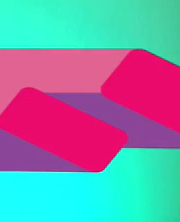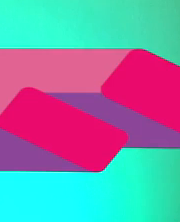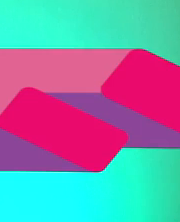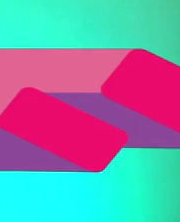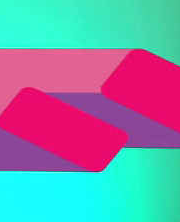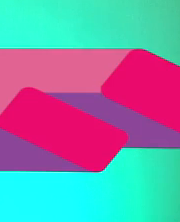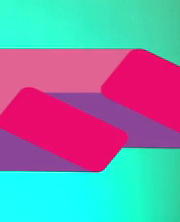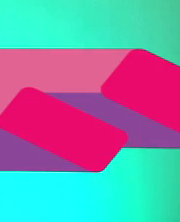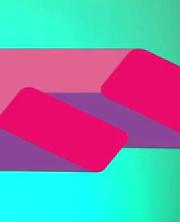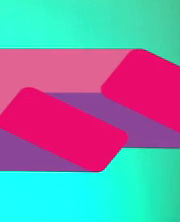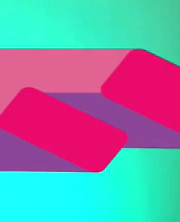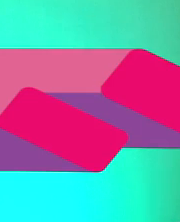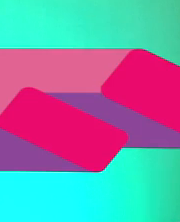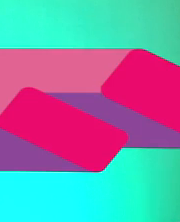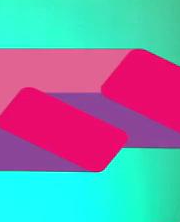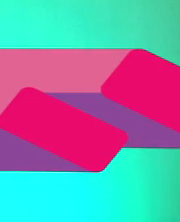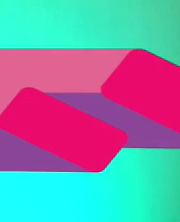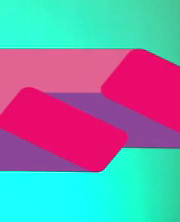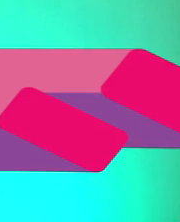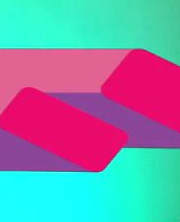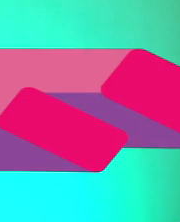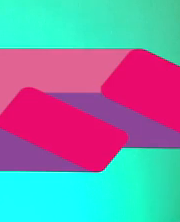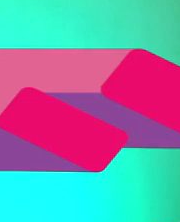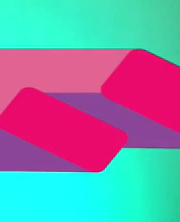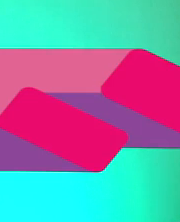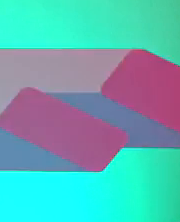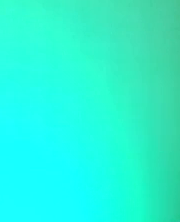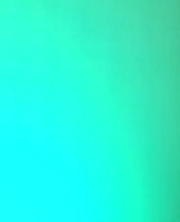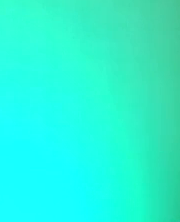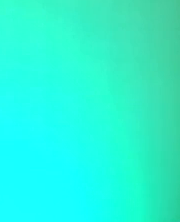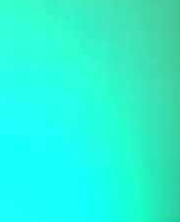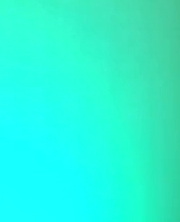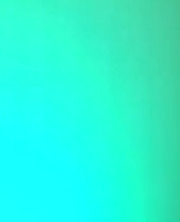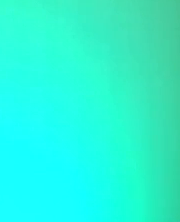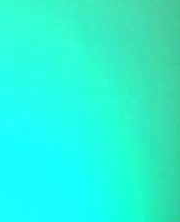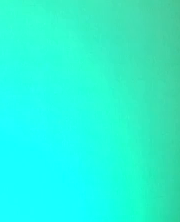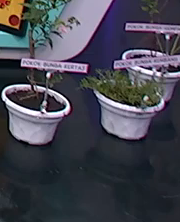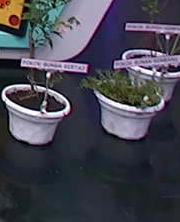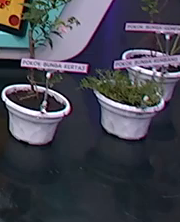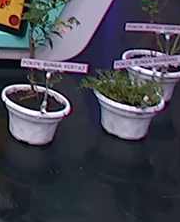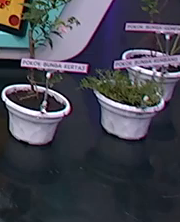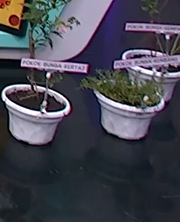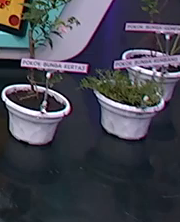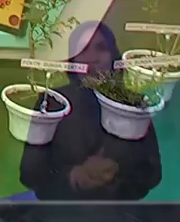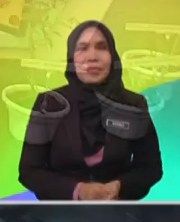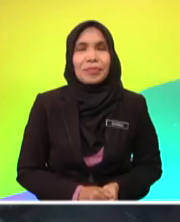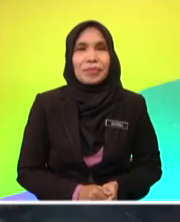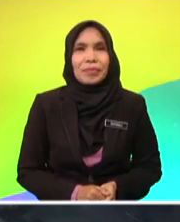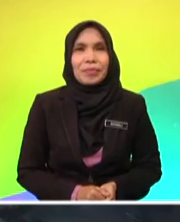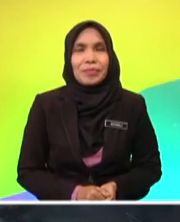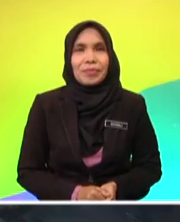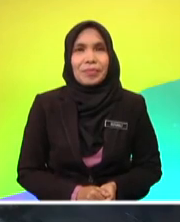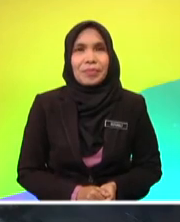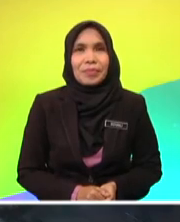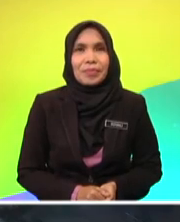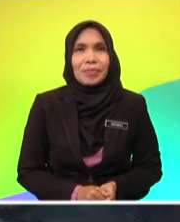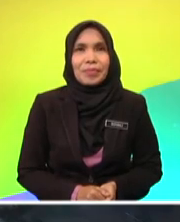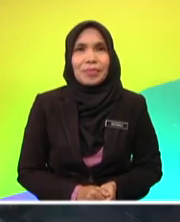guru juru bahasa isyarat kita pada hari ini. Baiklah, memandangkan slot ini merupakan